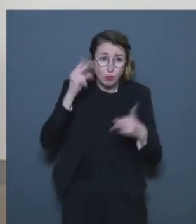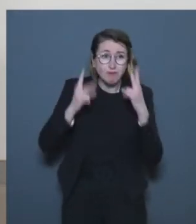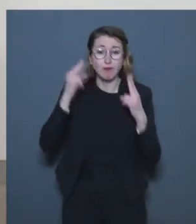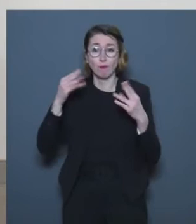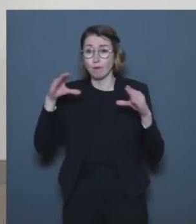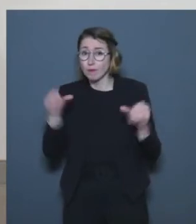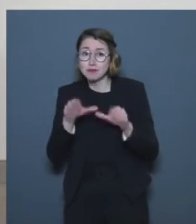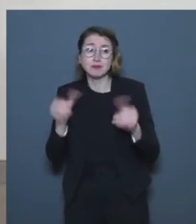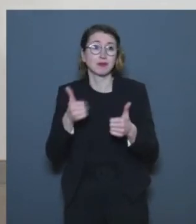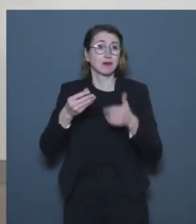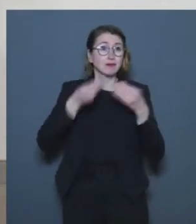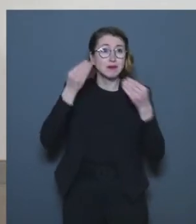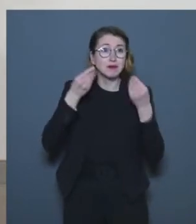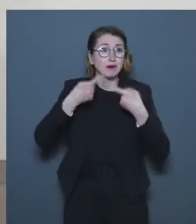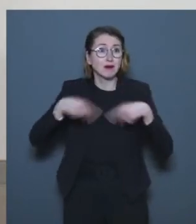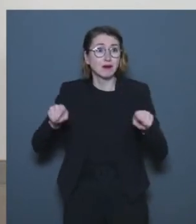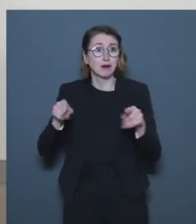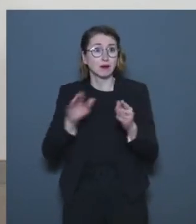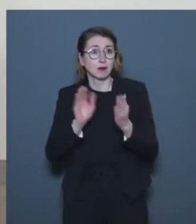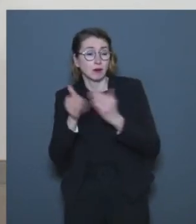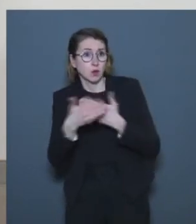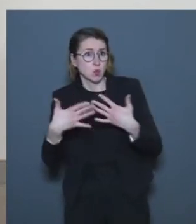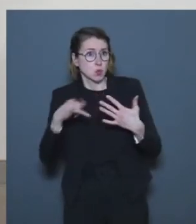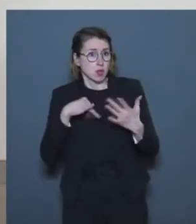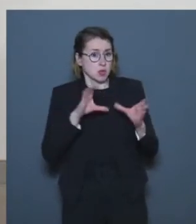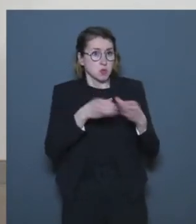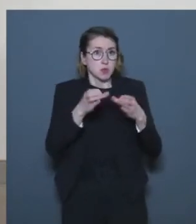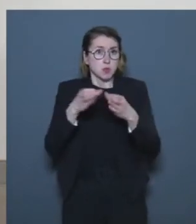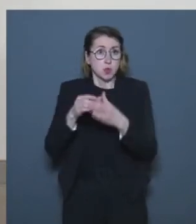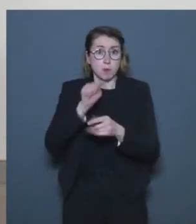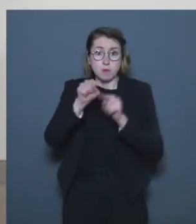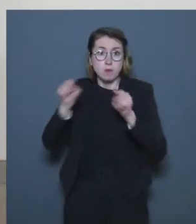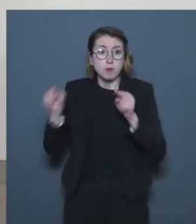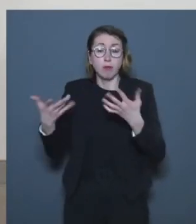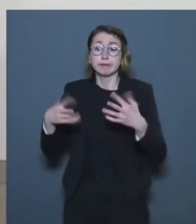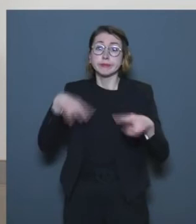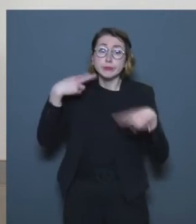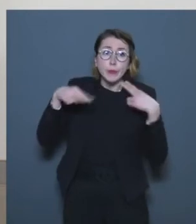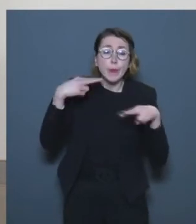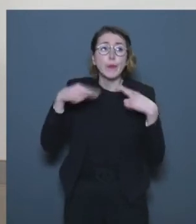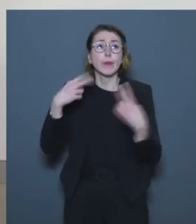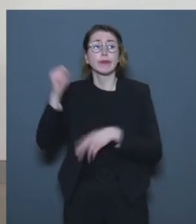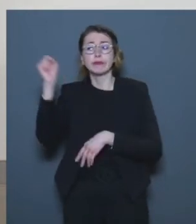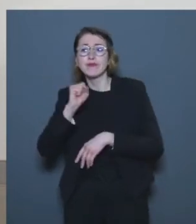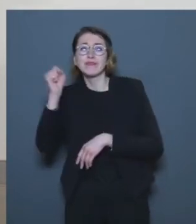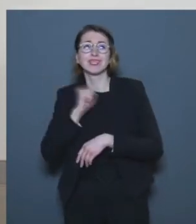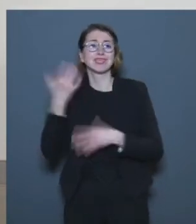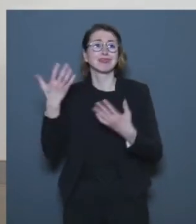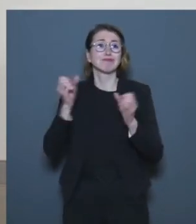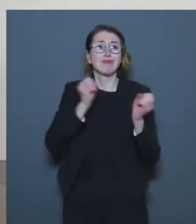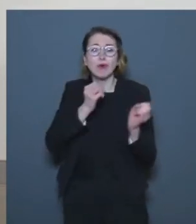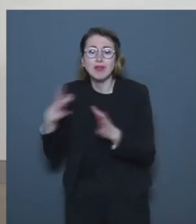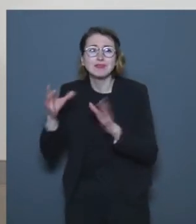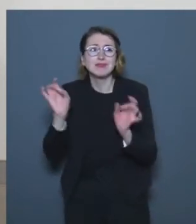plein d'autres groupes qui se cachent. L'ORECA, le secteur événementiel, le secteur de culture dans le sens